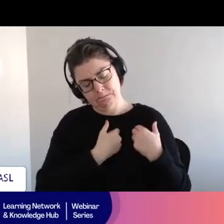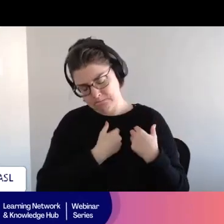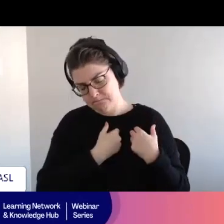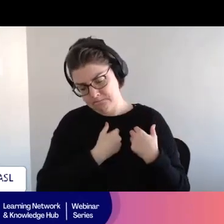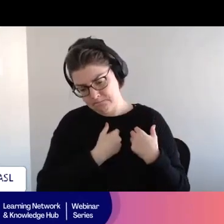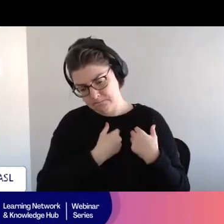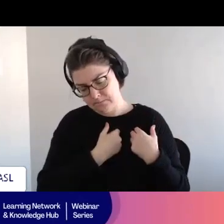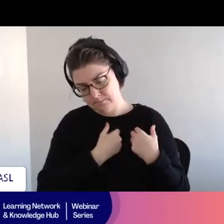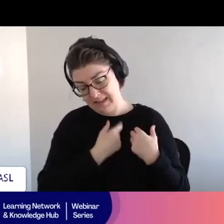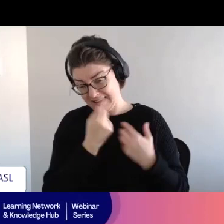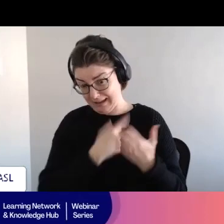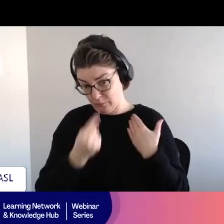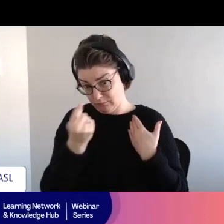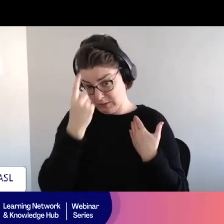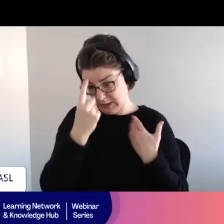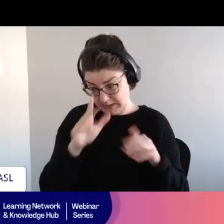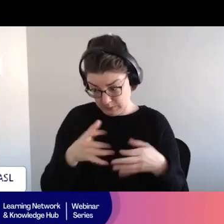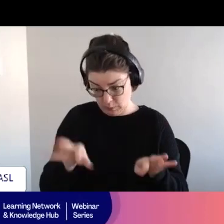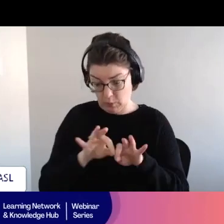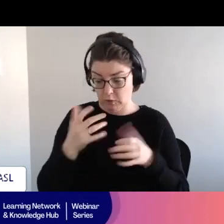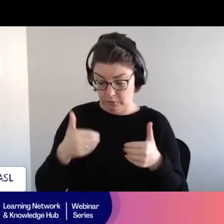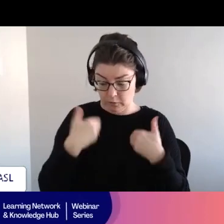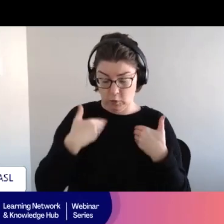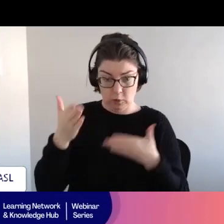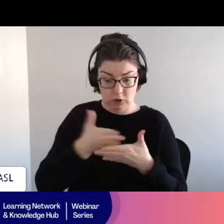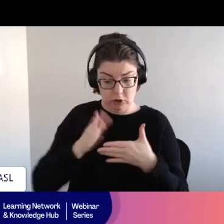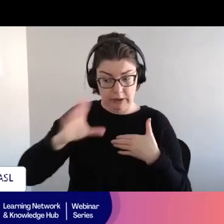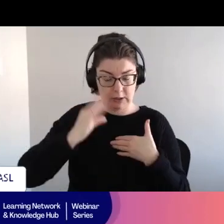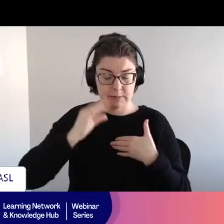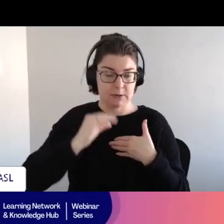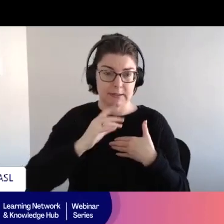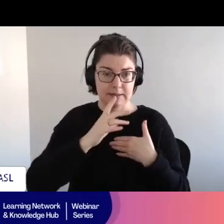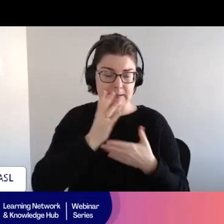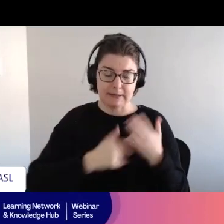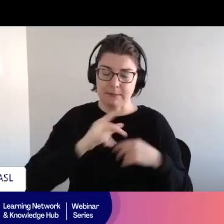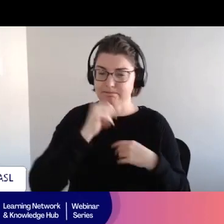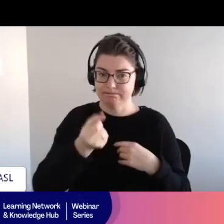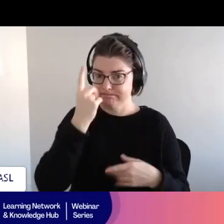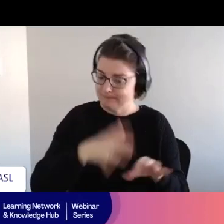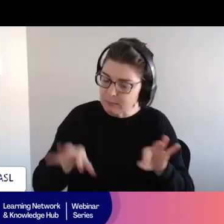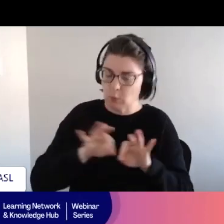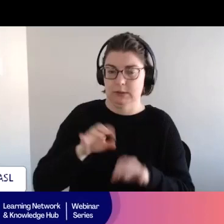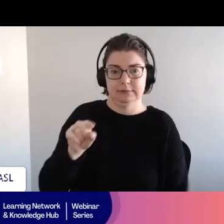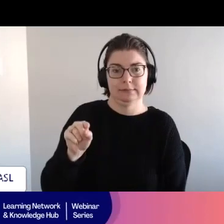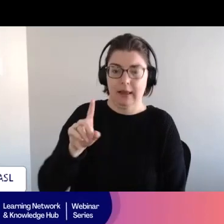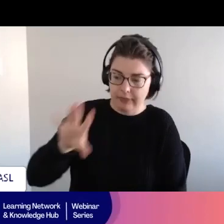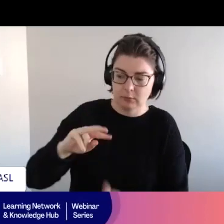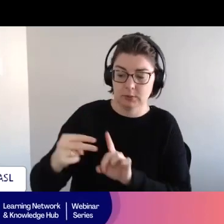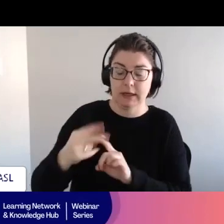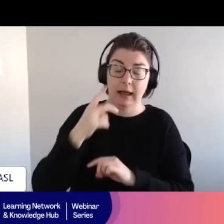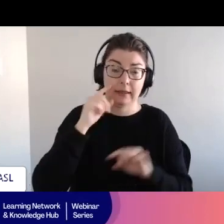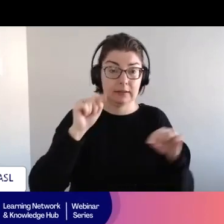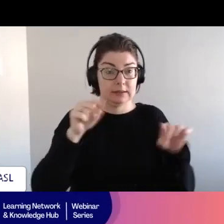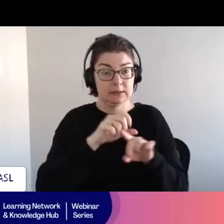je me suis rappelé que ce n'est pas tout le monde qui comprend l'importance du partage et de l'échange des jeunes par rapport à leurs